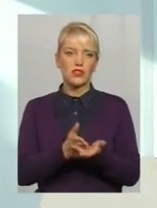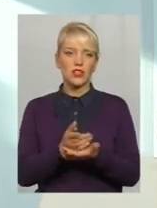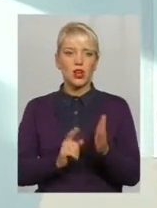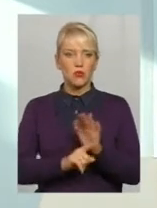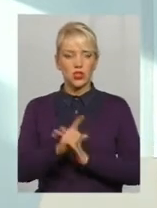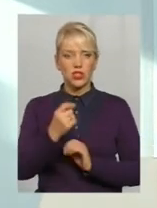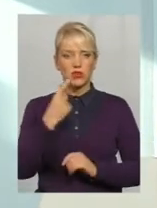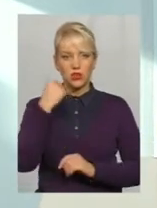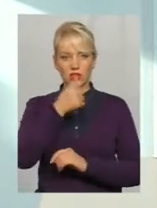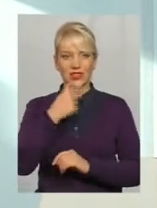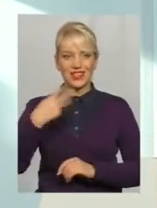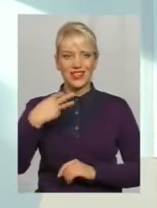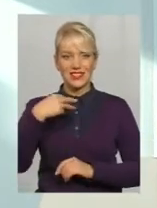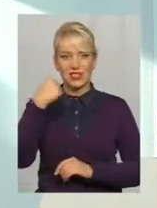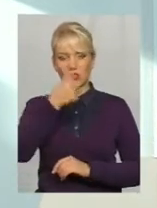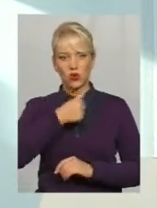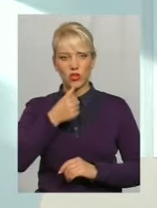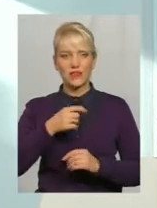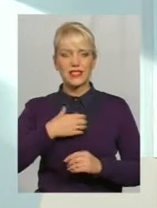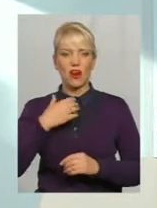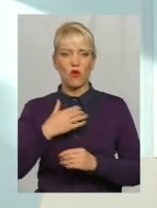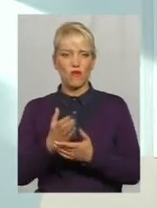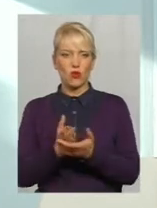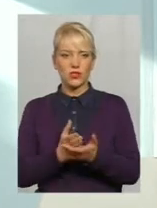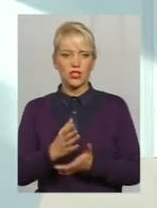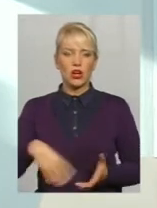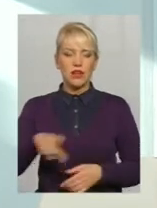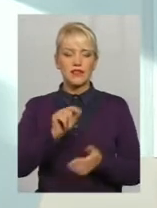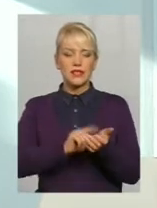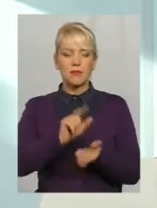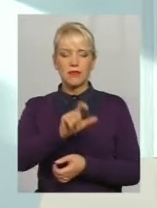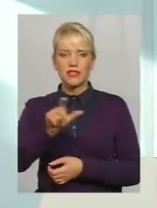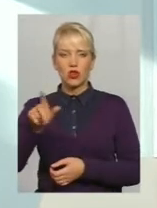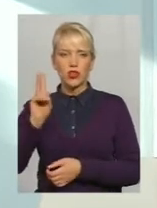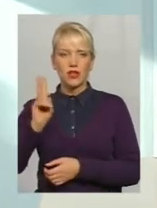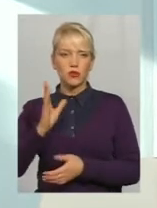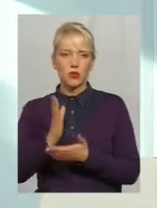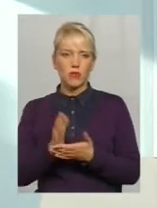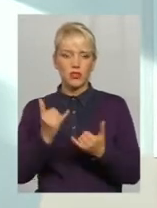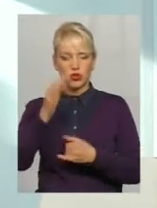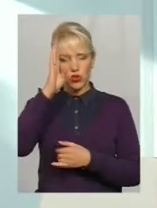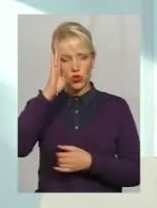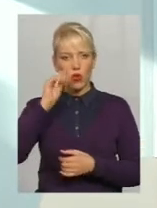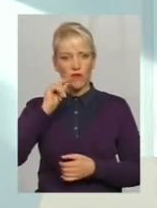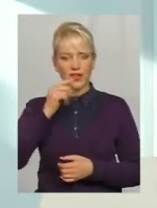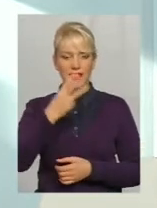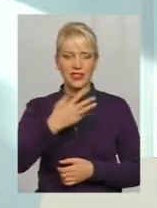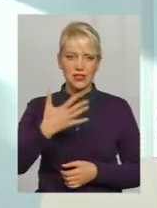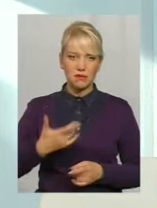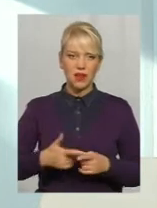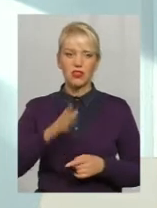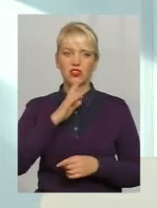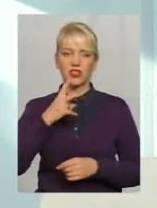з 2011 року, 30 років страхового стажу. Всім пенсіонерам сьогодні, які мають чоловіки 35 років, жінки 30